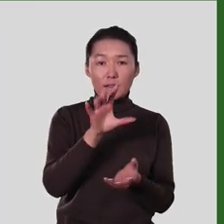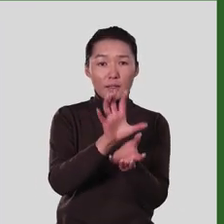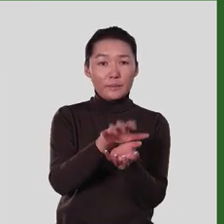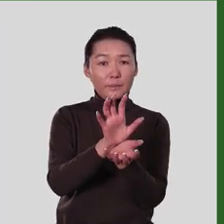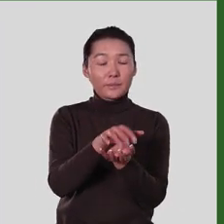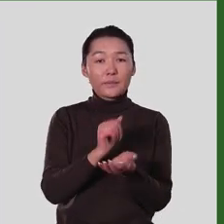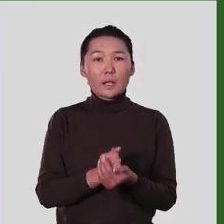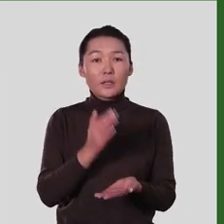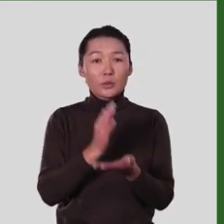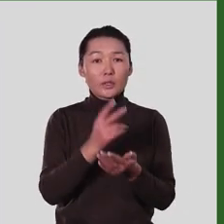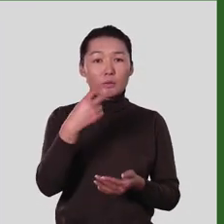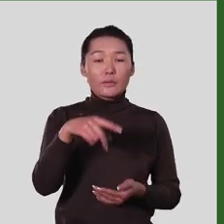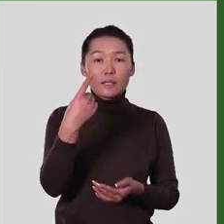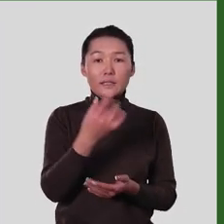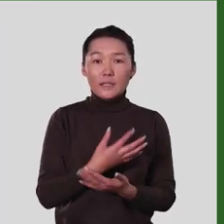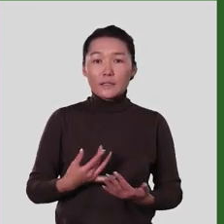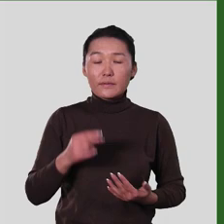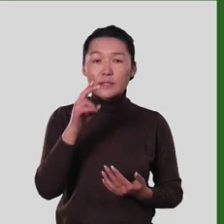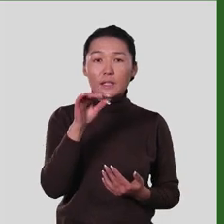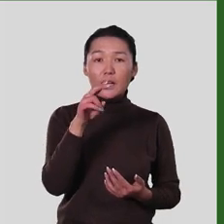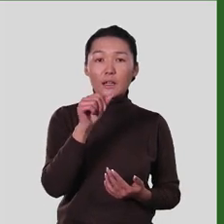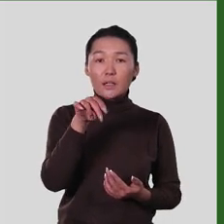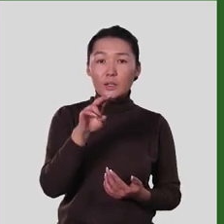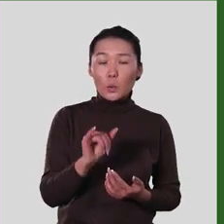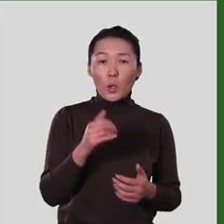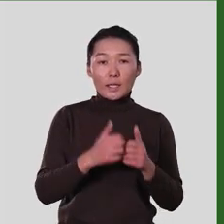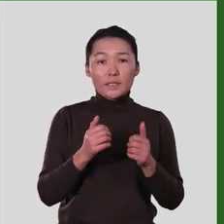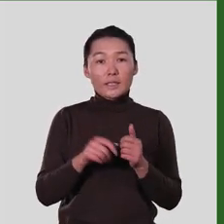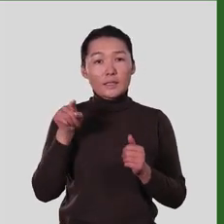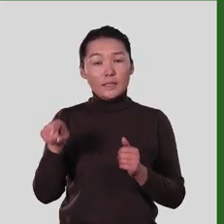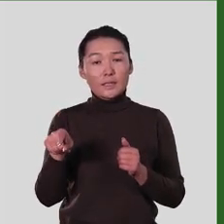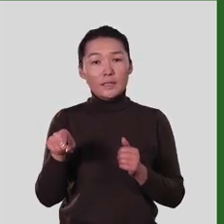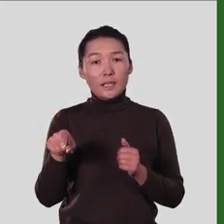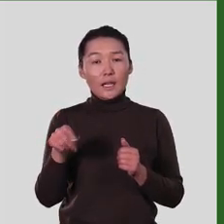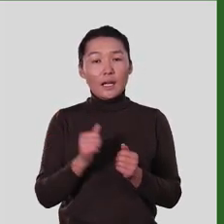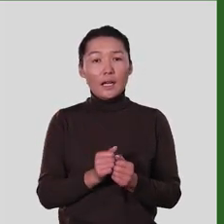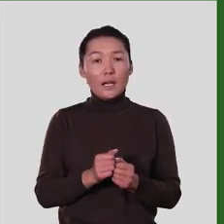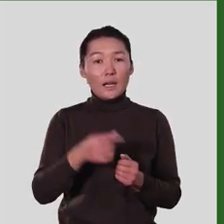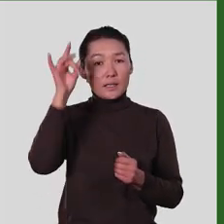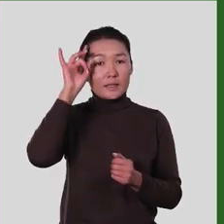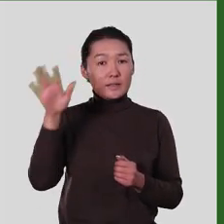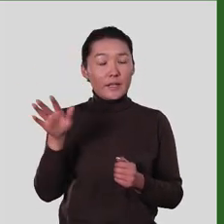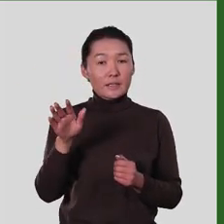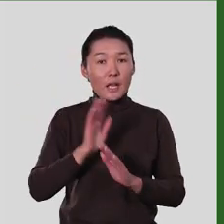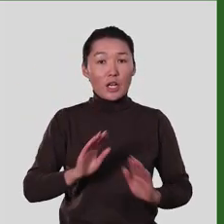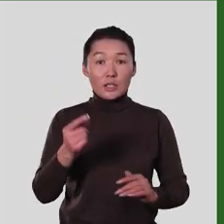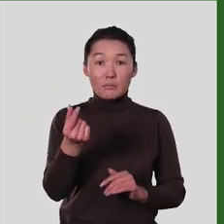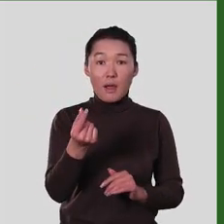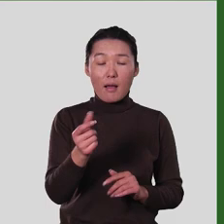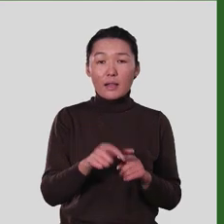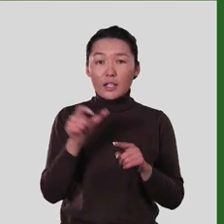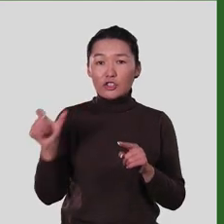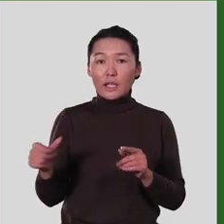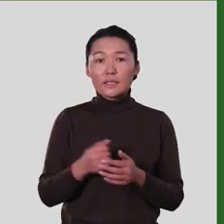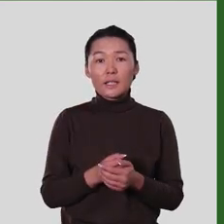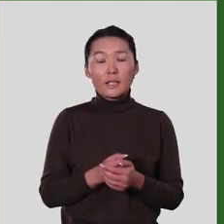Существует 21 вид кокоду. Среди них широкой публике известна лишь малая часть.